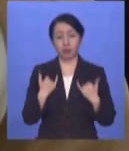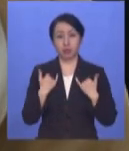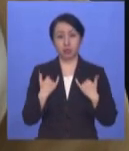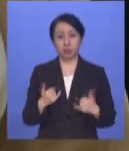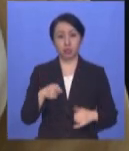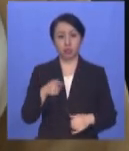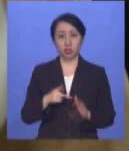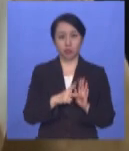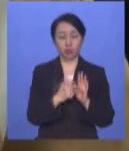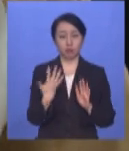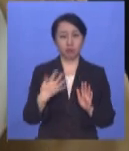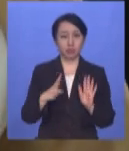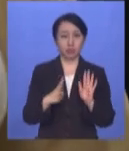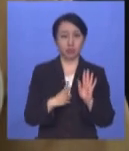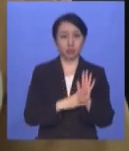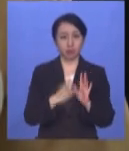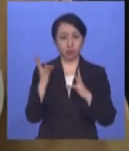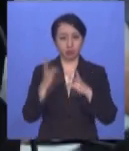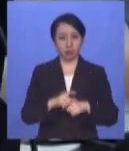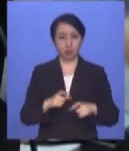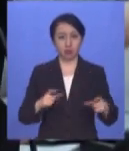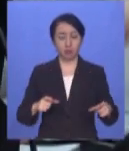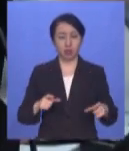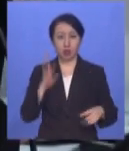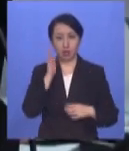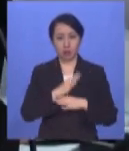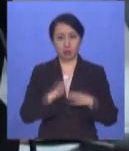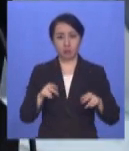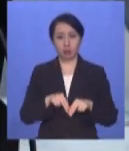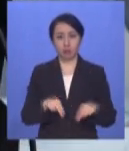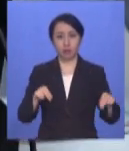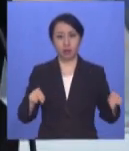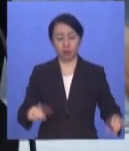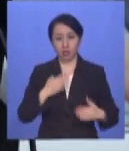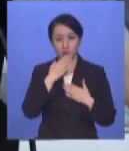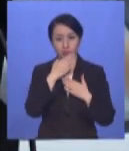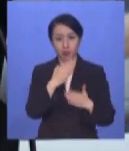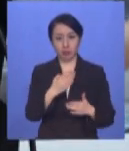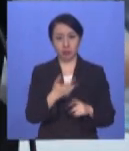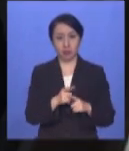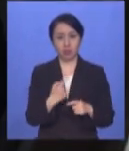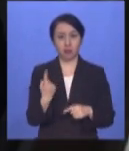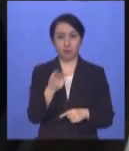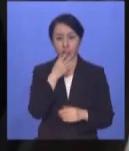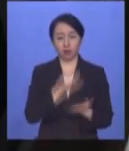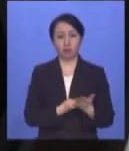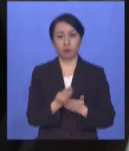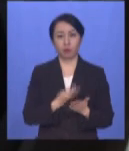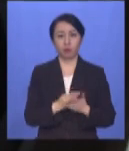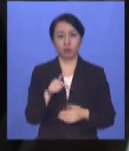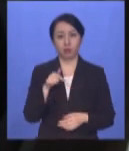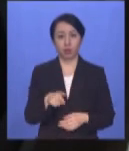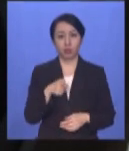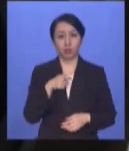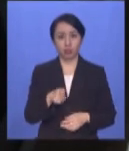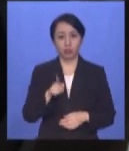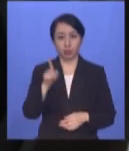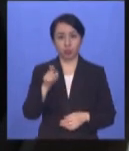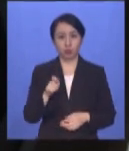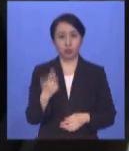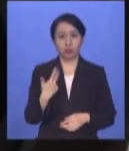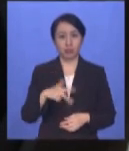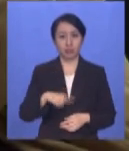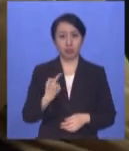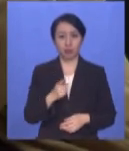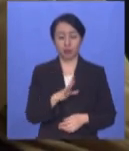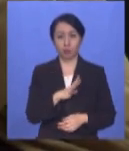момент 1859 пострадавших от наводнения в Петропавловске обратились за единовременной выплатой. Из них